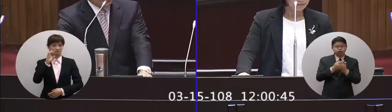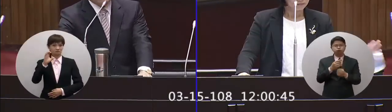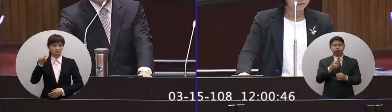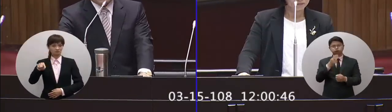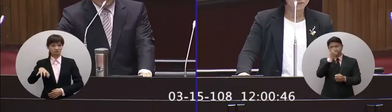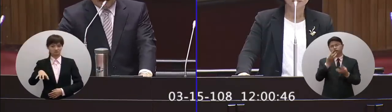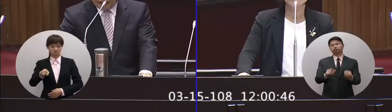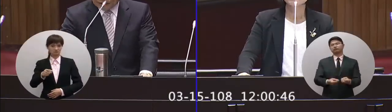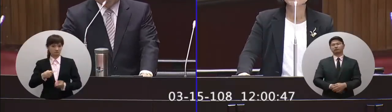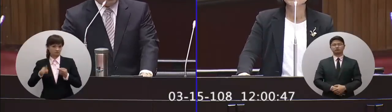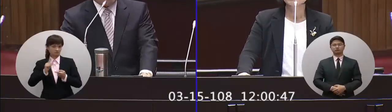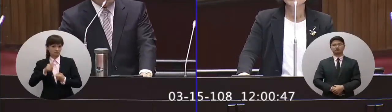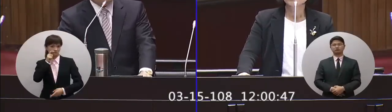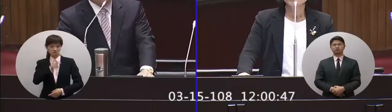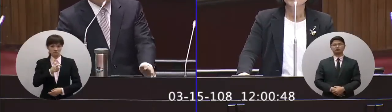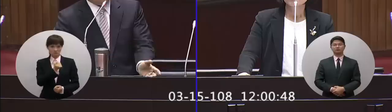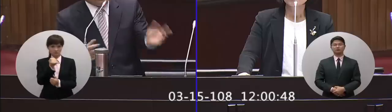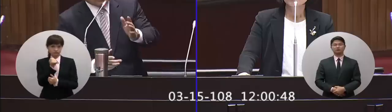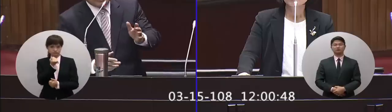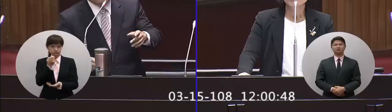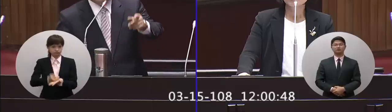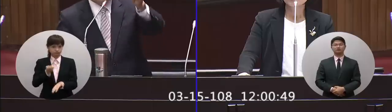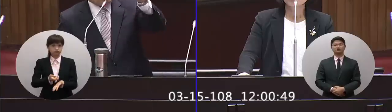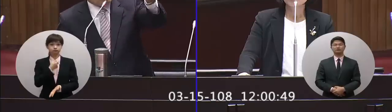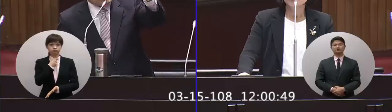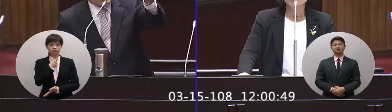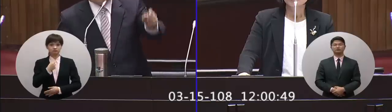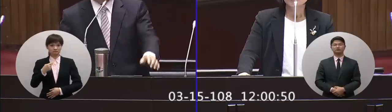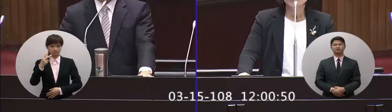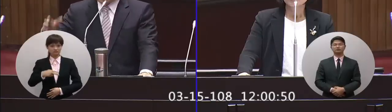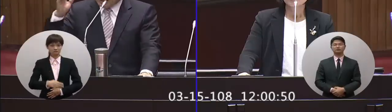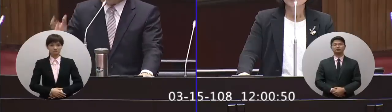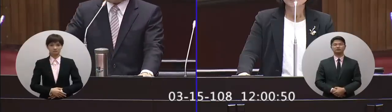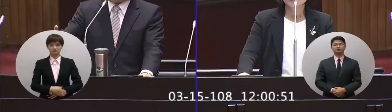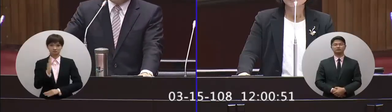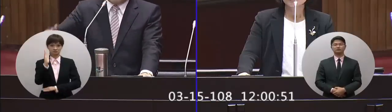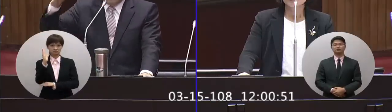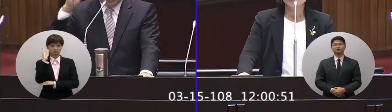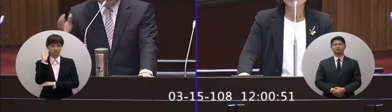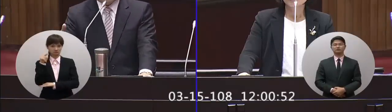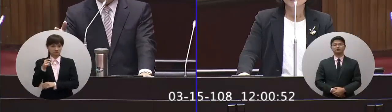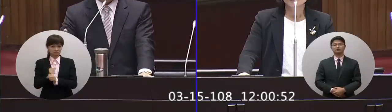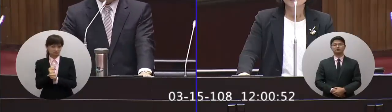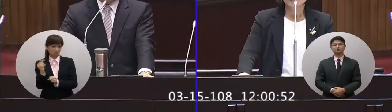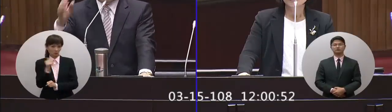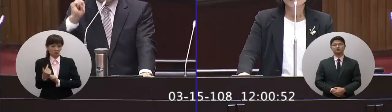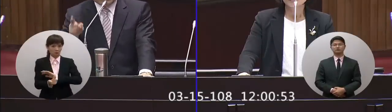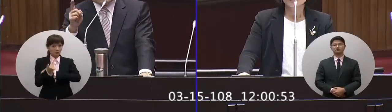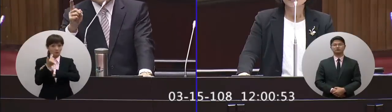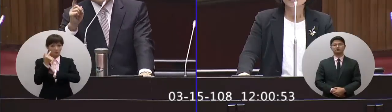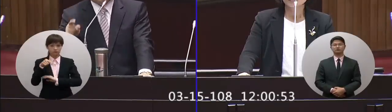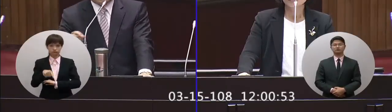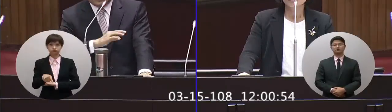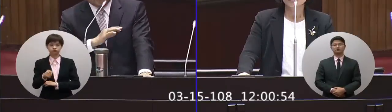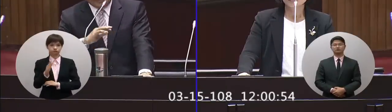该硬起来，应该严整把关。那我回过头来，政府越做得快，越做得有效率，